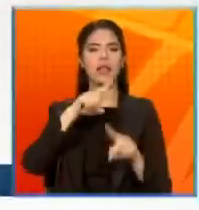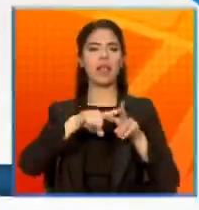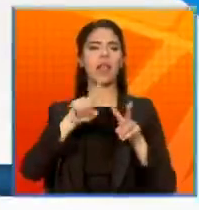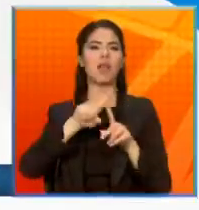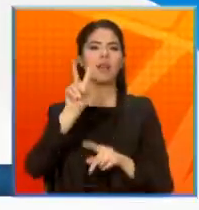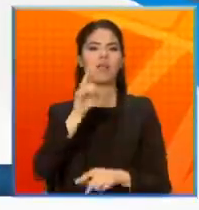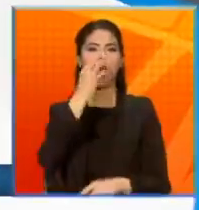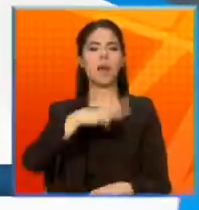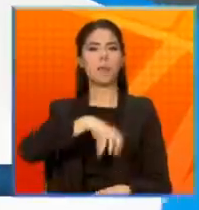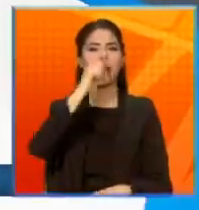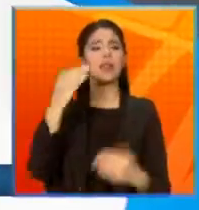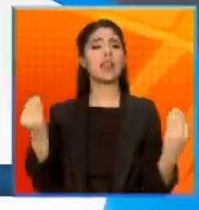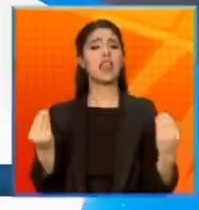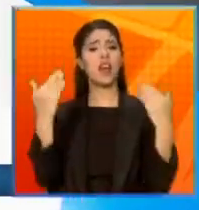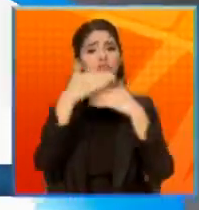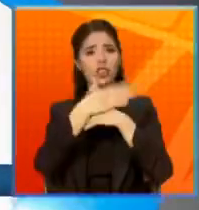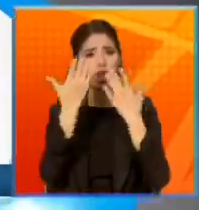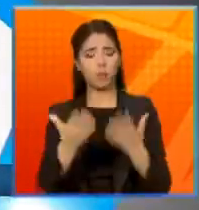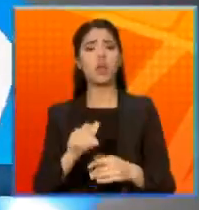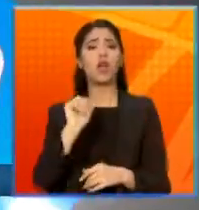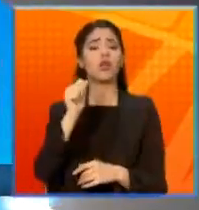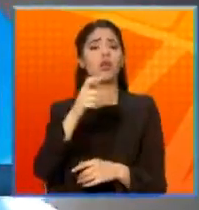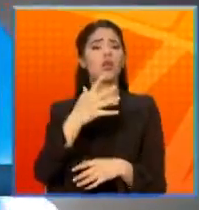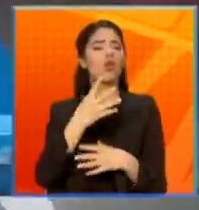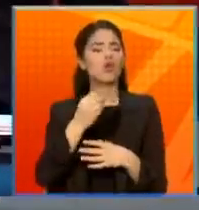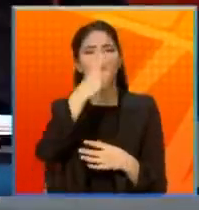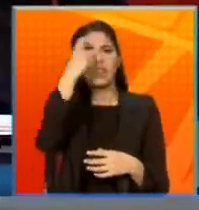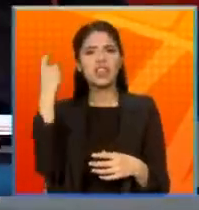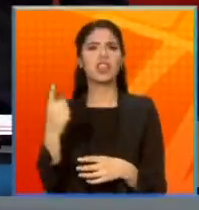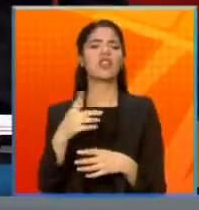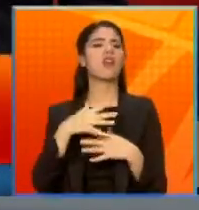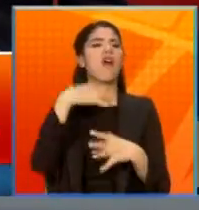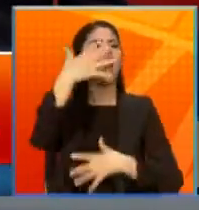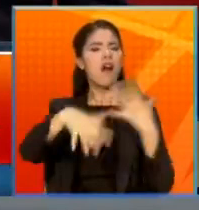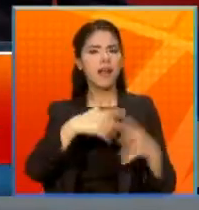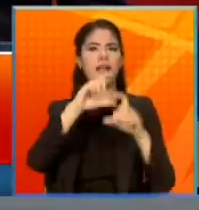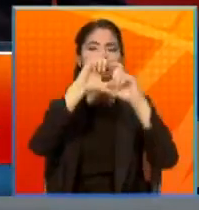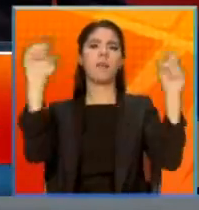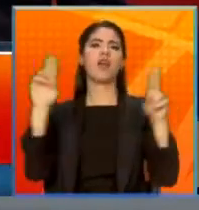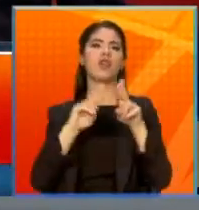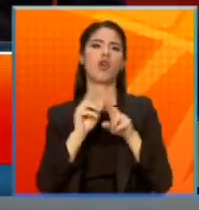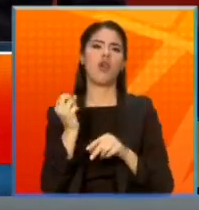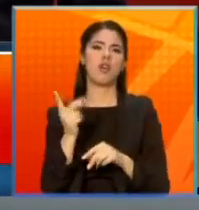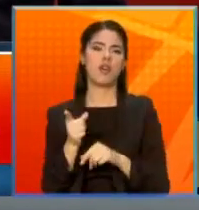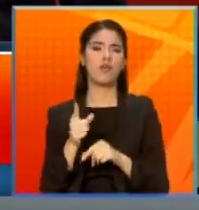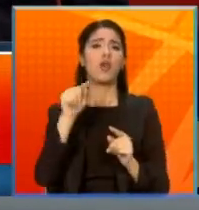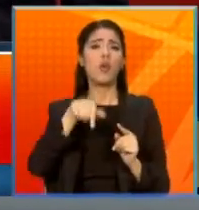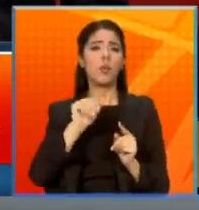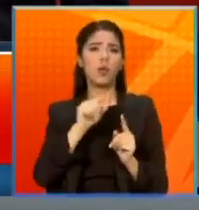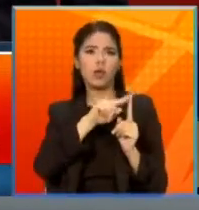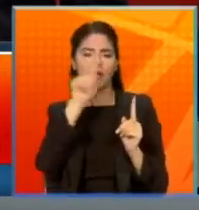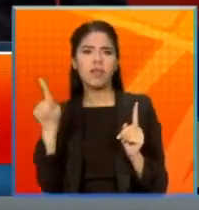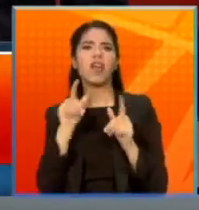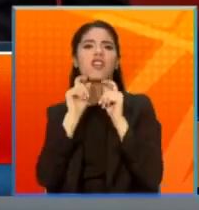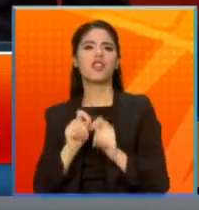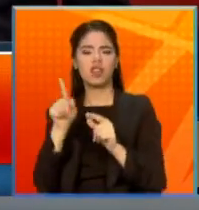Haberin merkezinden, ATV Haber merkezinden iyi akşamlar. Günün en sıcak, en hararetli başlığı koronavirüs.